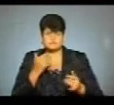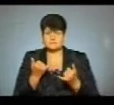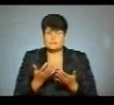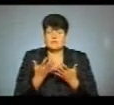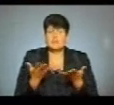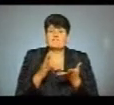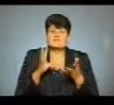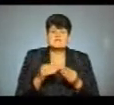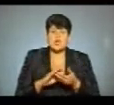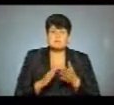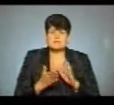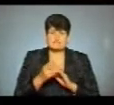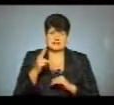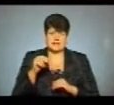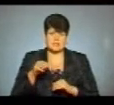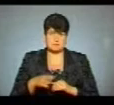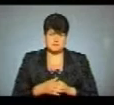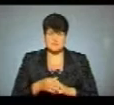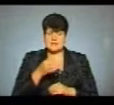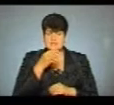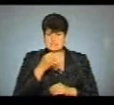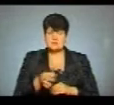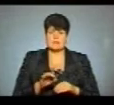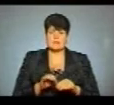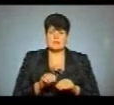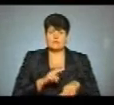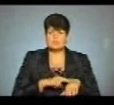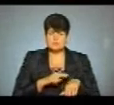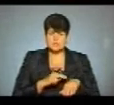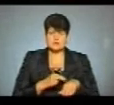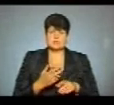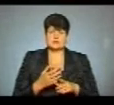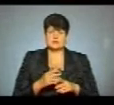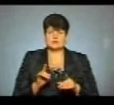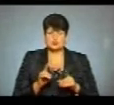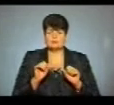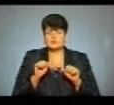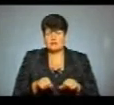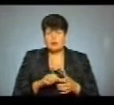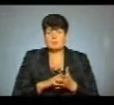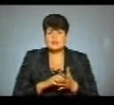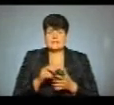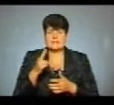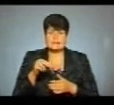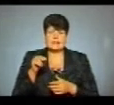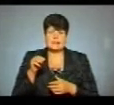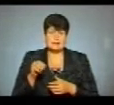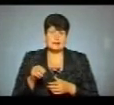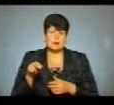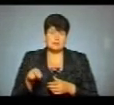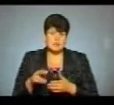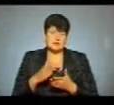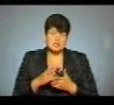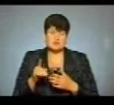усі обставини ДТП. Як повідомив речник Нацполіції області Андрій Василик, можливою причиною ДТП є те, що водій МАЗу